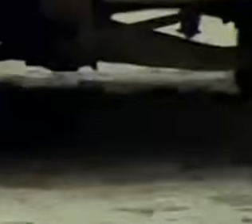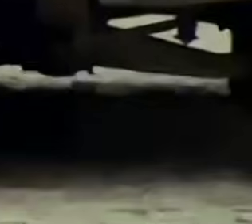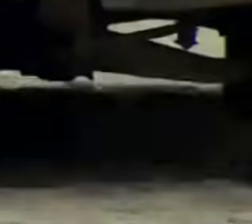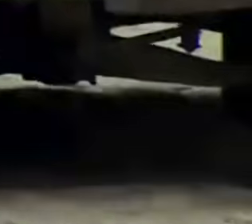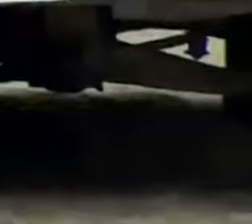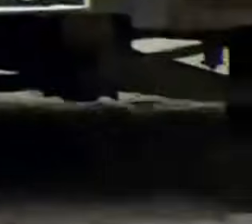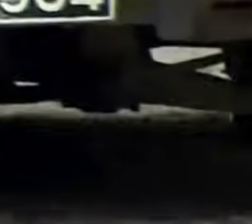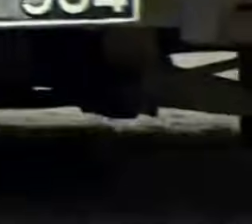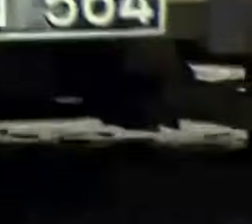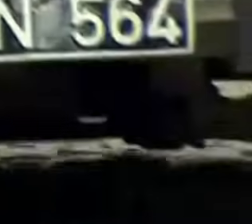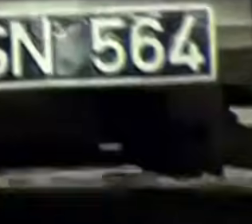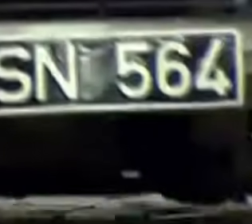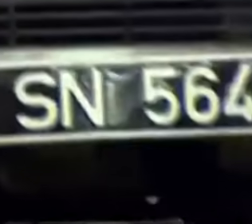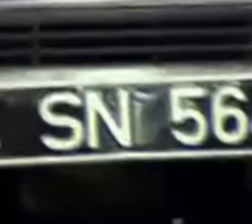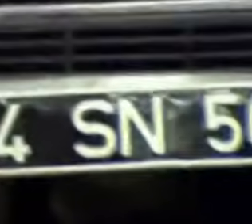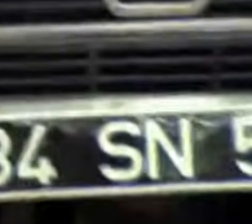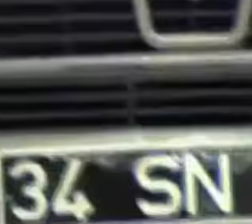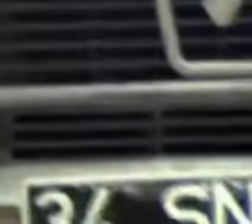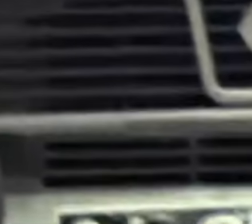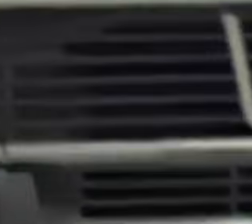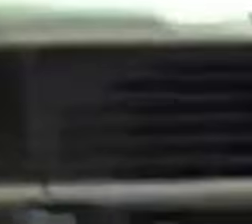Ay. Resmi bir araç sokağa girmiş ilerliyor.